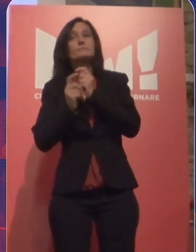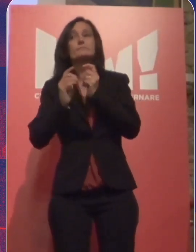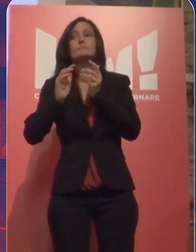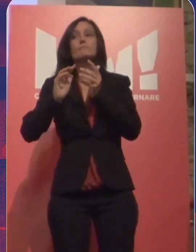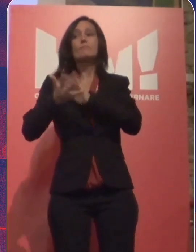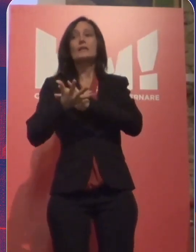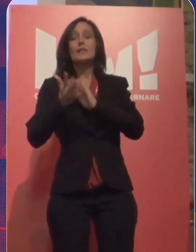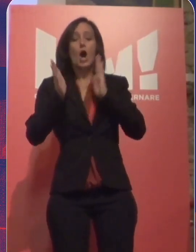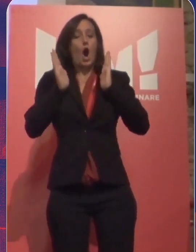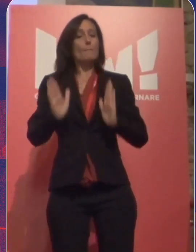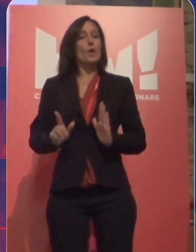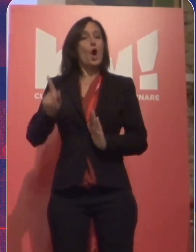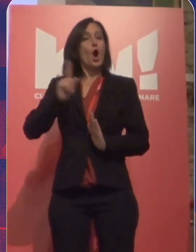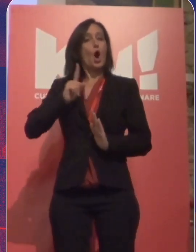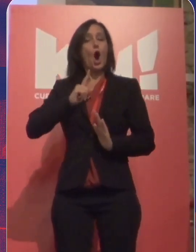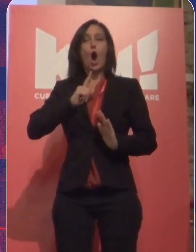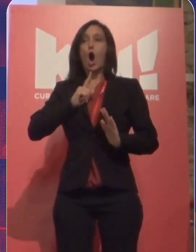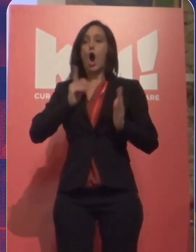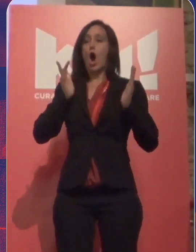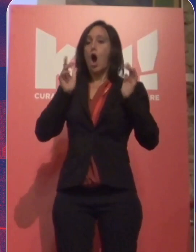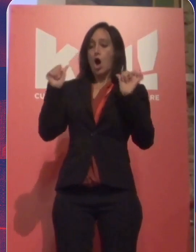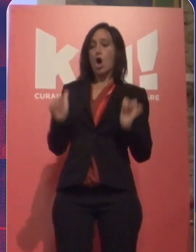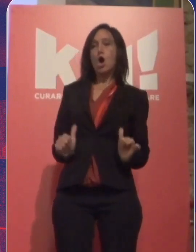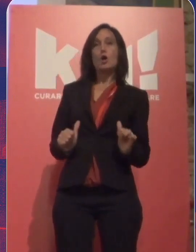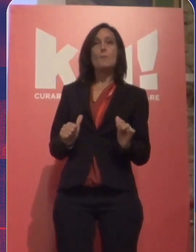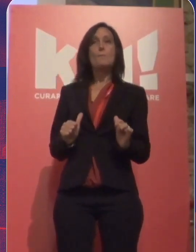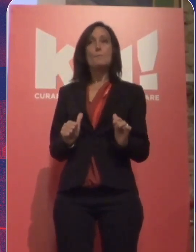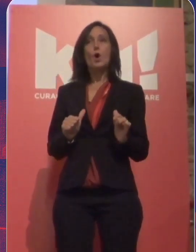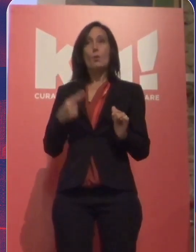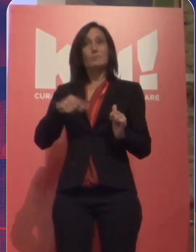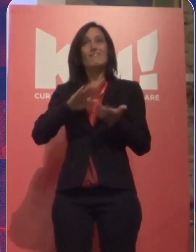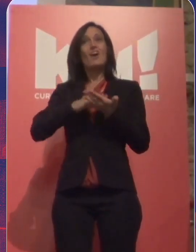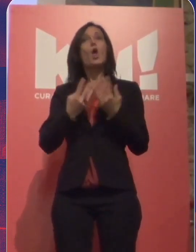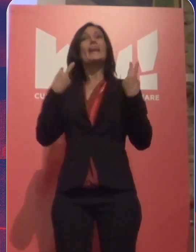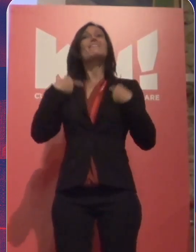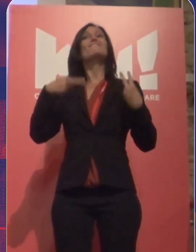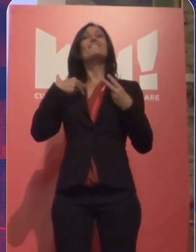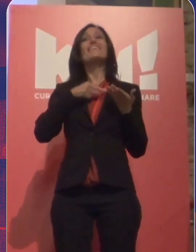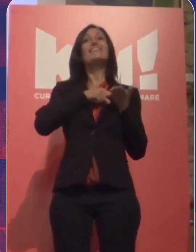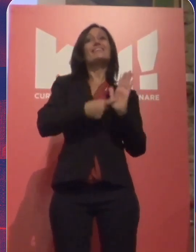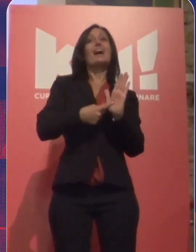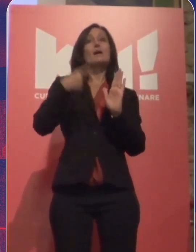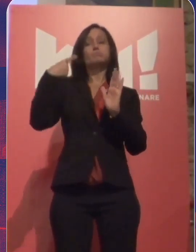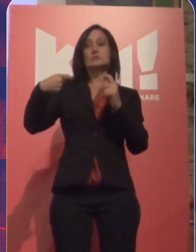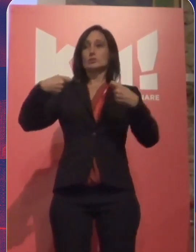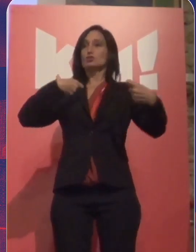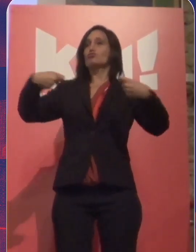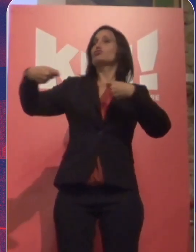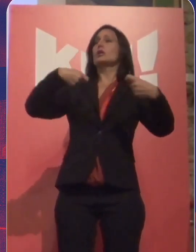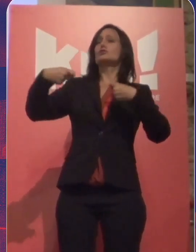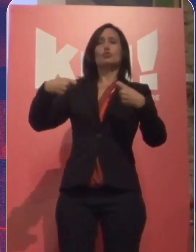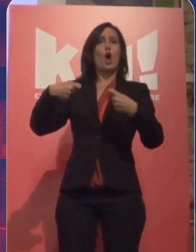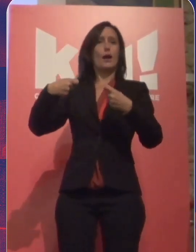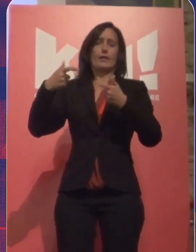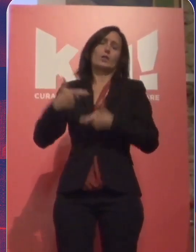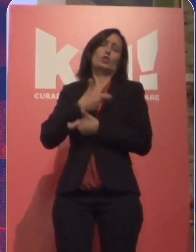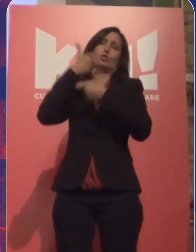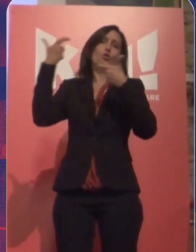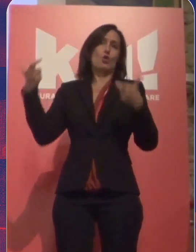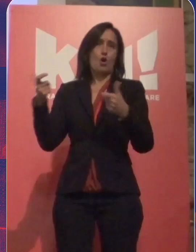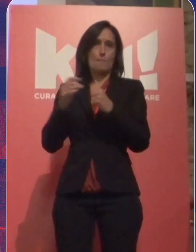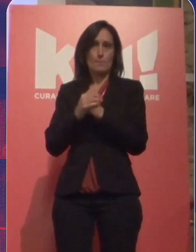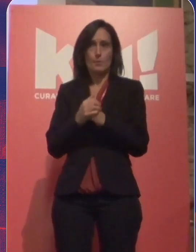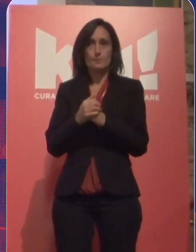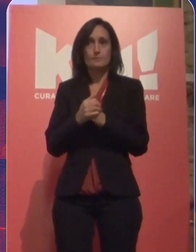corpo come manifestazione della vita quindi abbiamo un abbiamo avuto un accentuazione di comportamenti